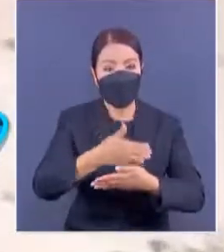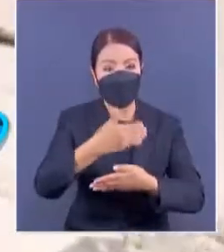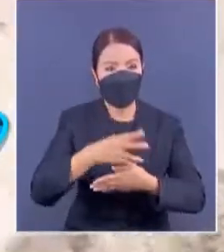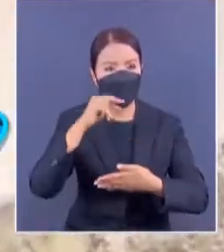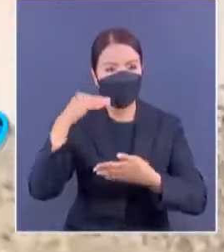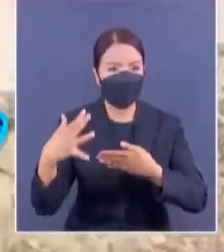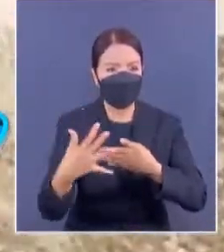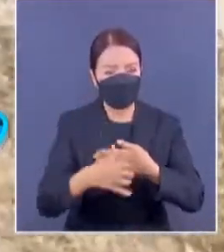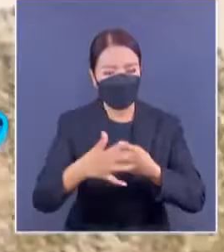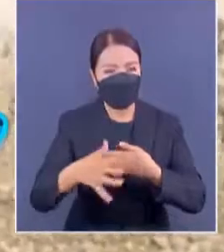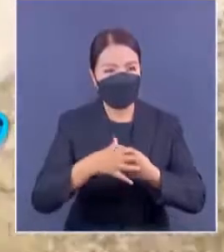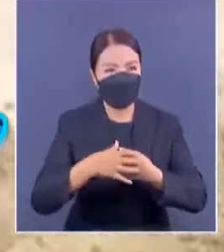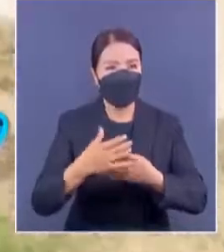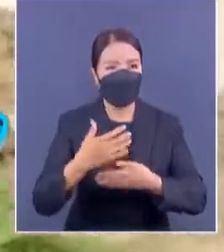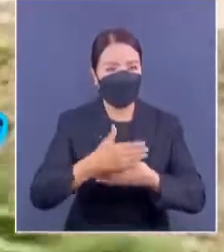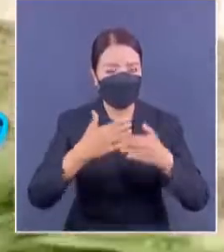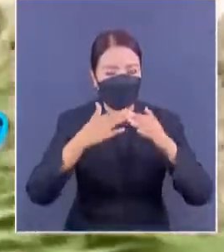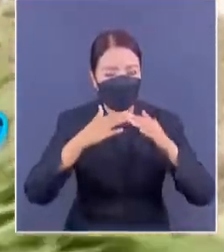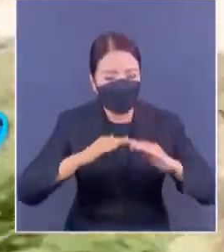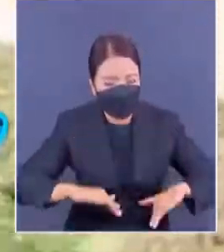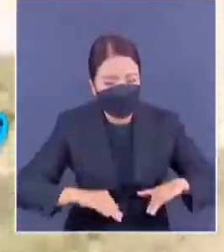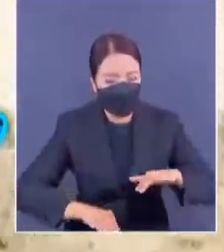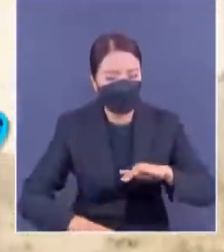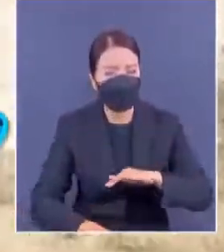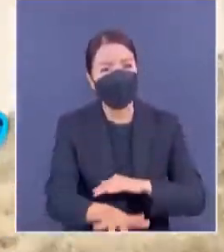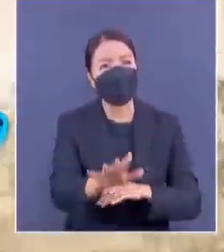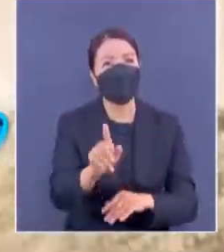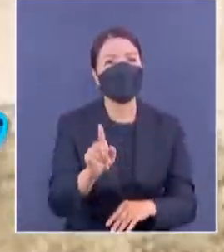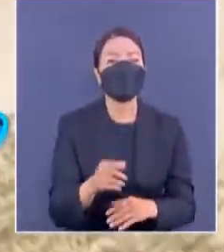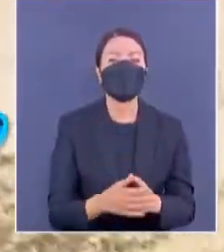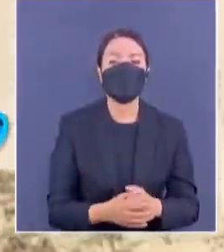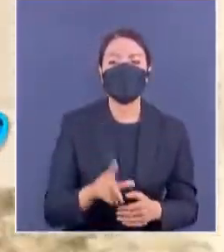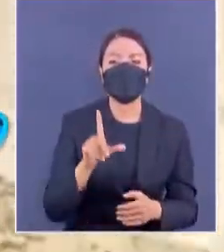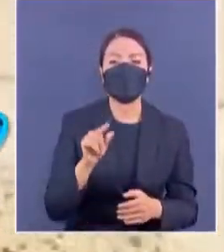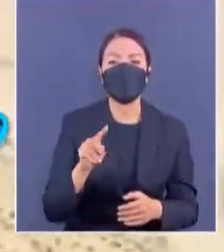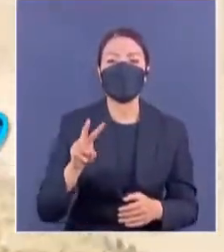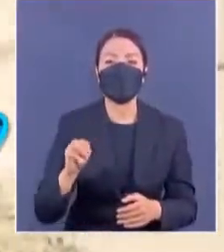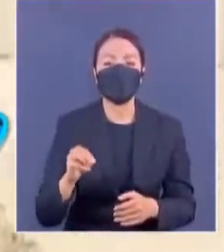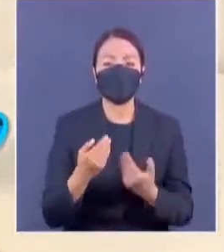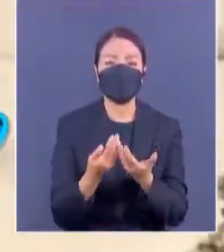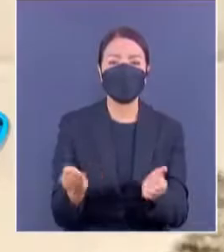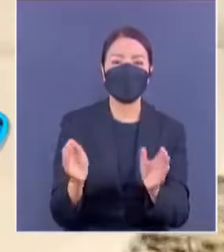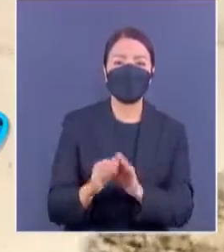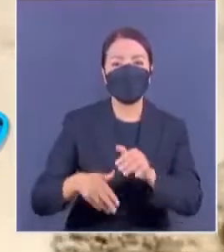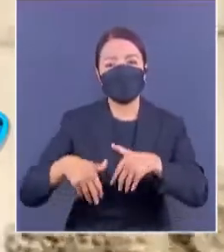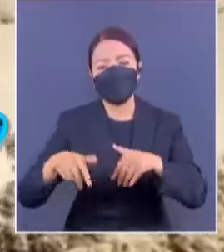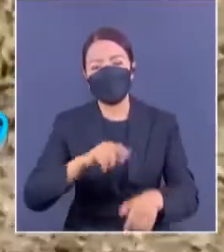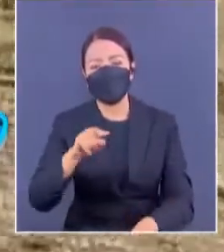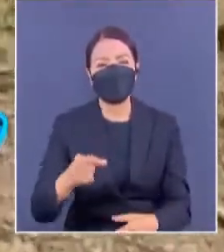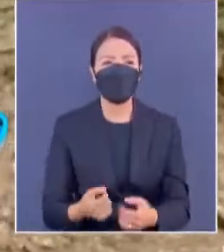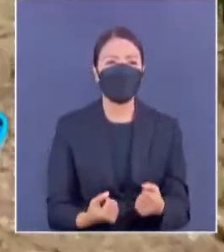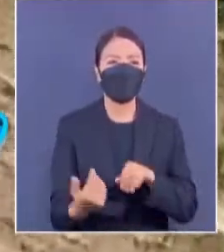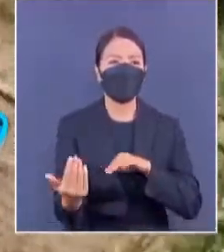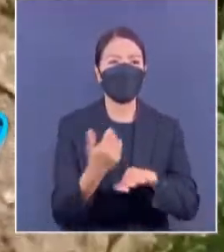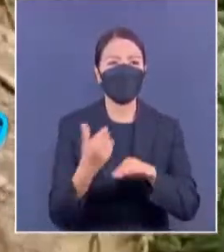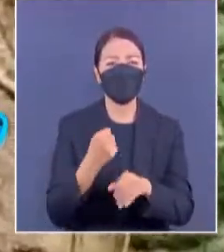มก่อนที่จะไหลลอดจนซุดพังระยะทางยาวกว่า20เมตรนะคะชาวบ้านหลายครอบครัวเดือดร้อนไม่สามารถสัญจร